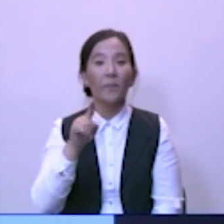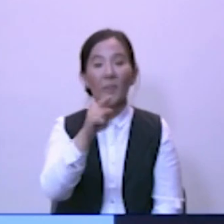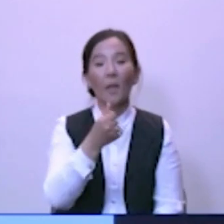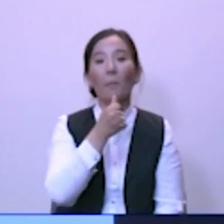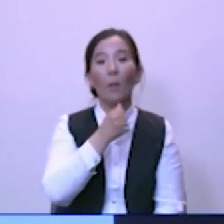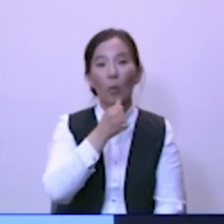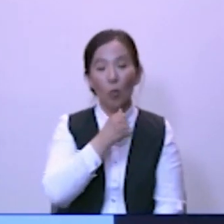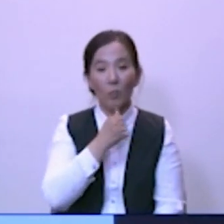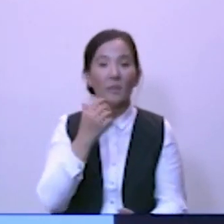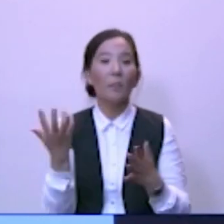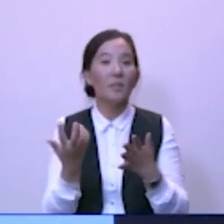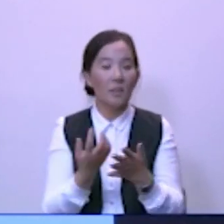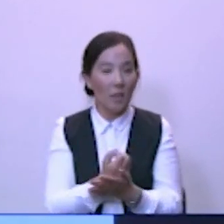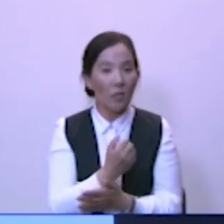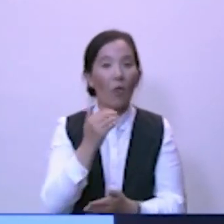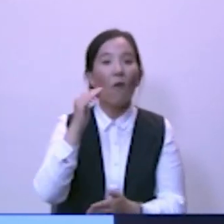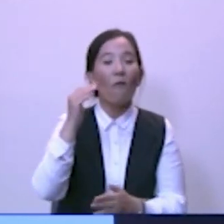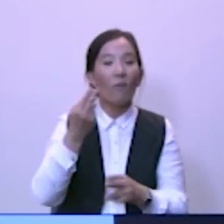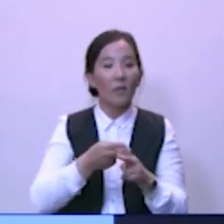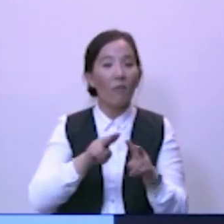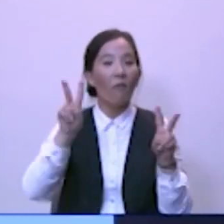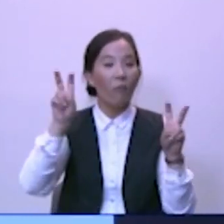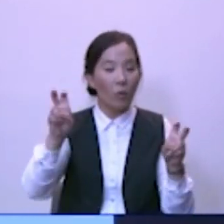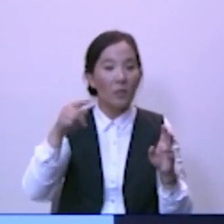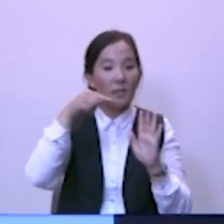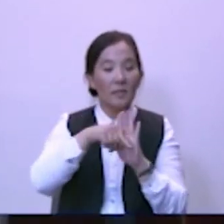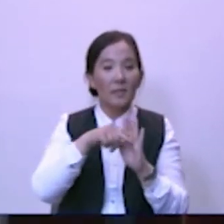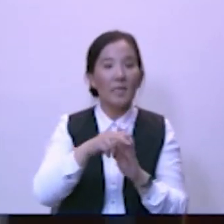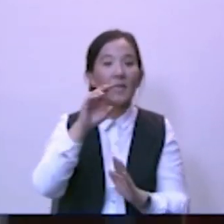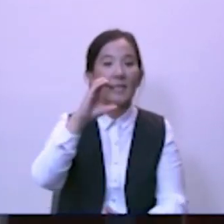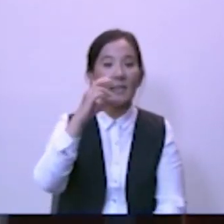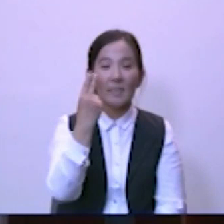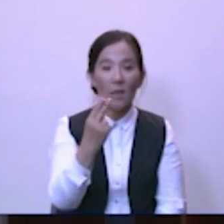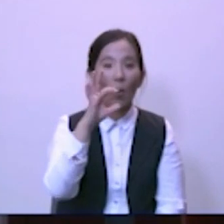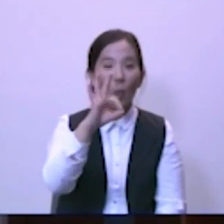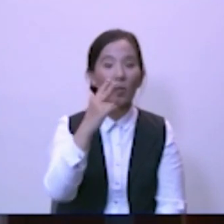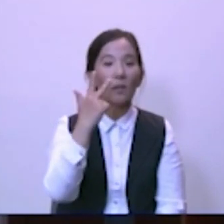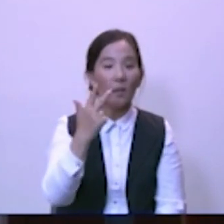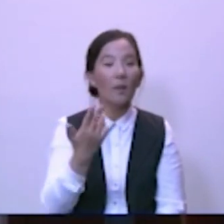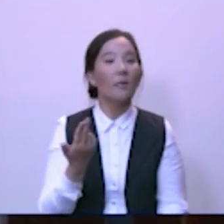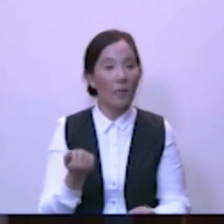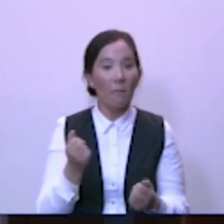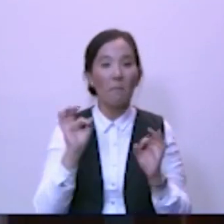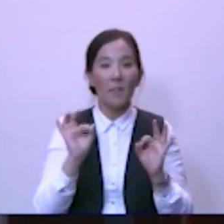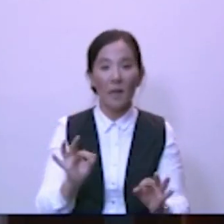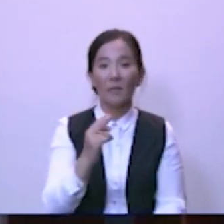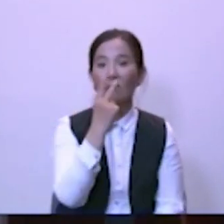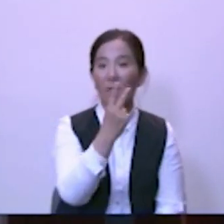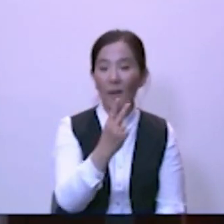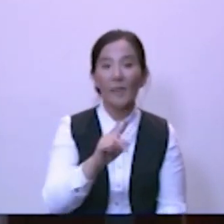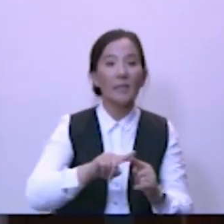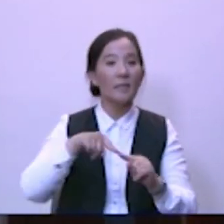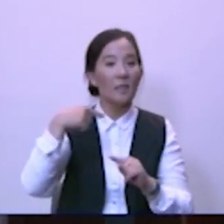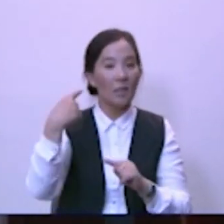формулу кислотного остатка co3 правильно 2 следующая